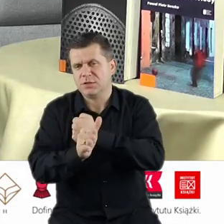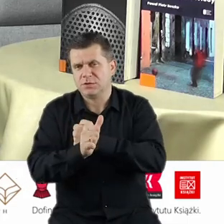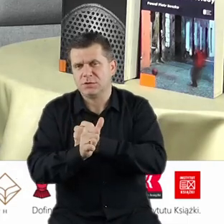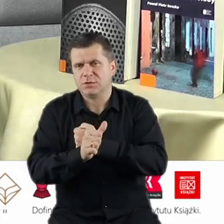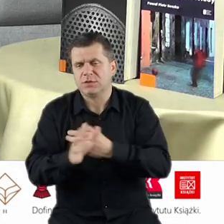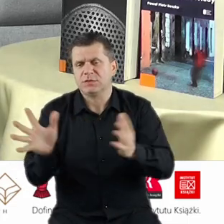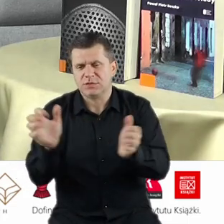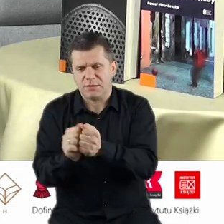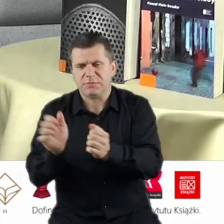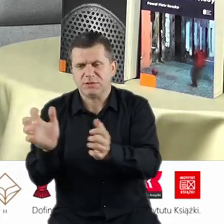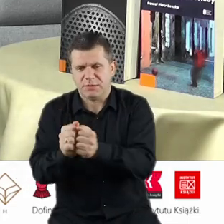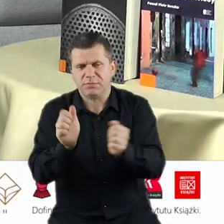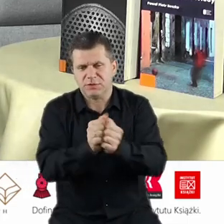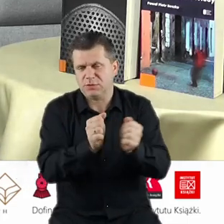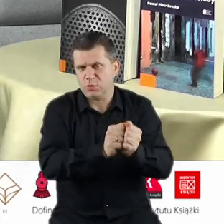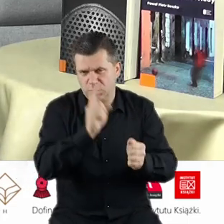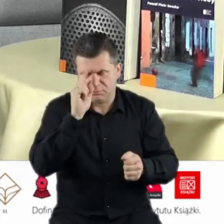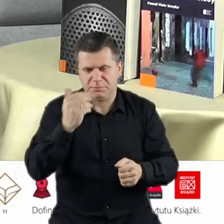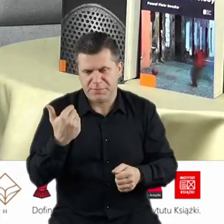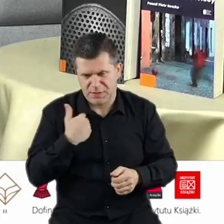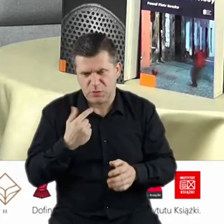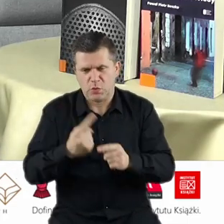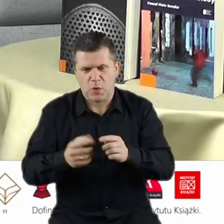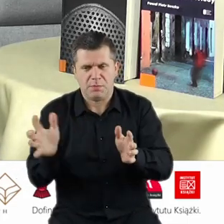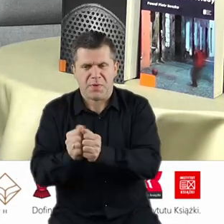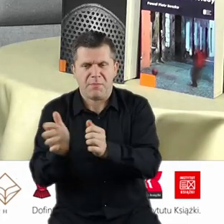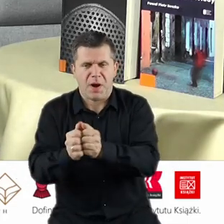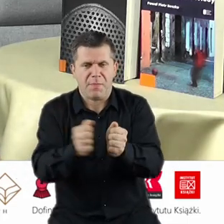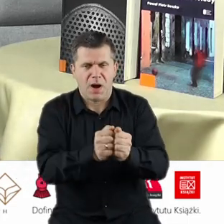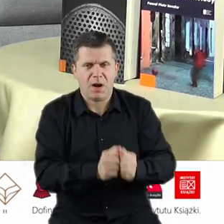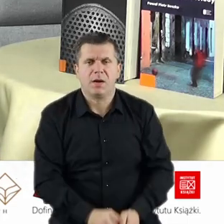59, 60 zatrzymywano kopaczy.